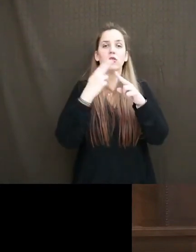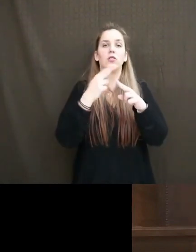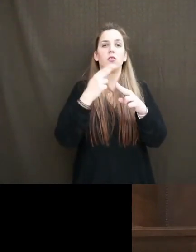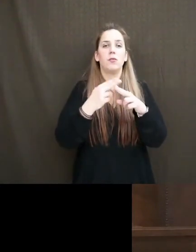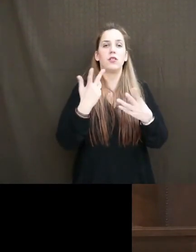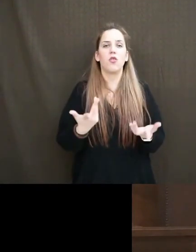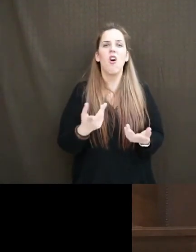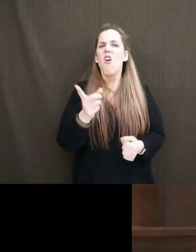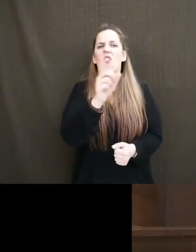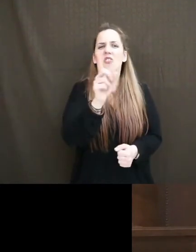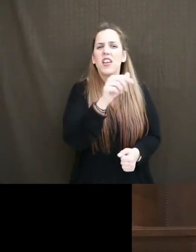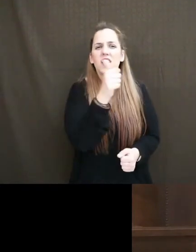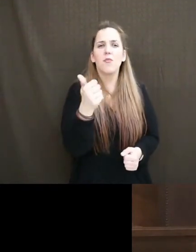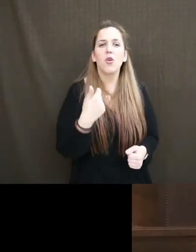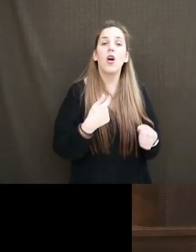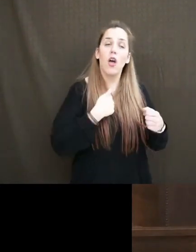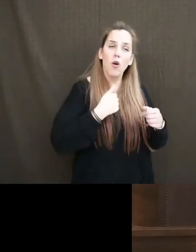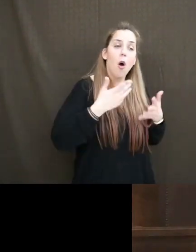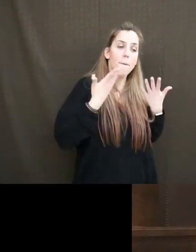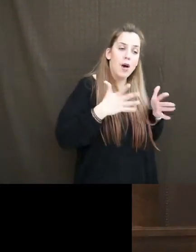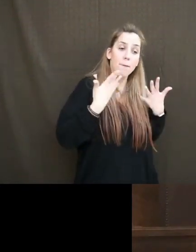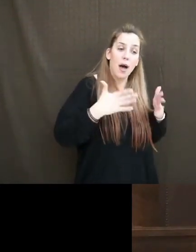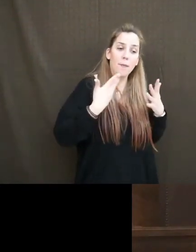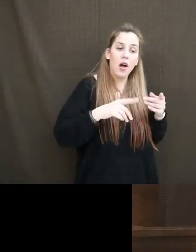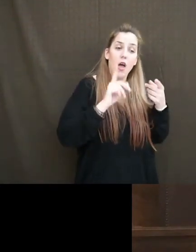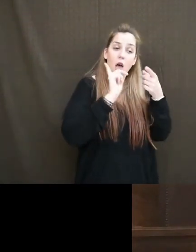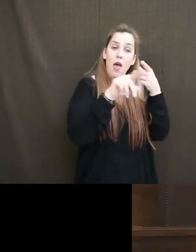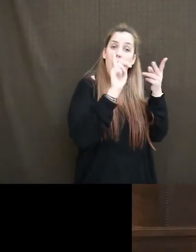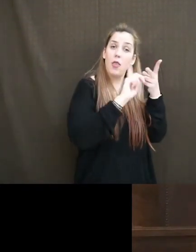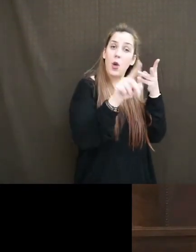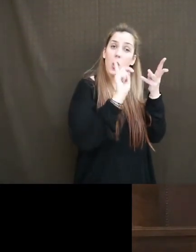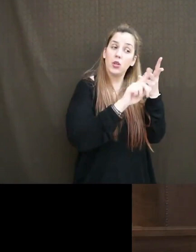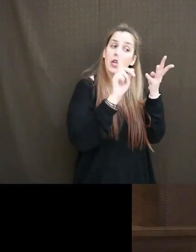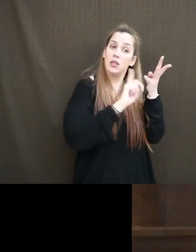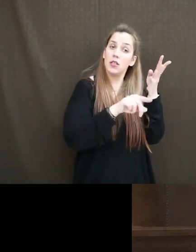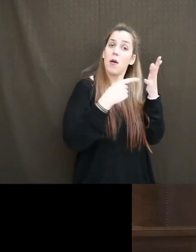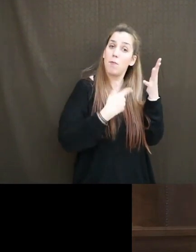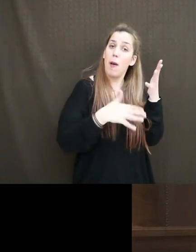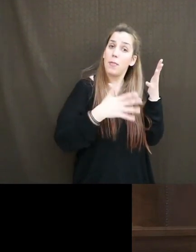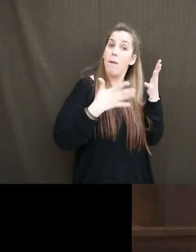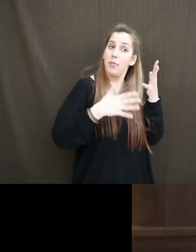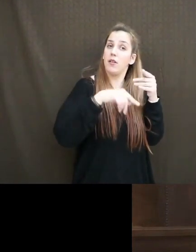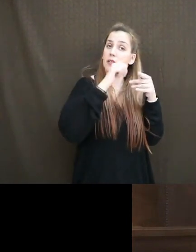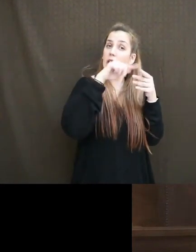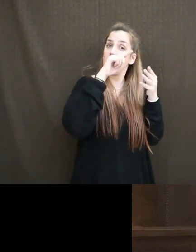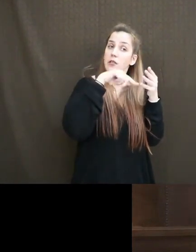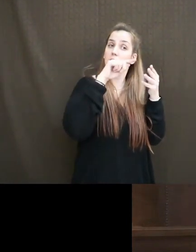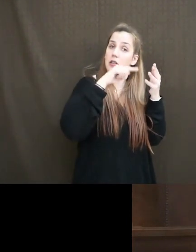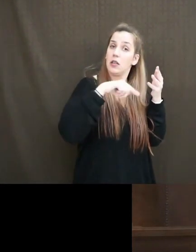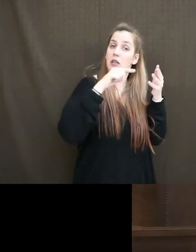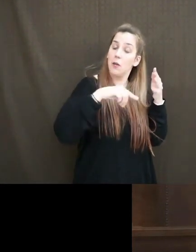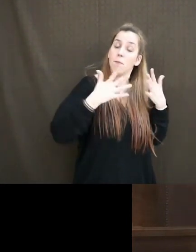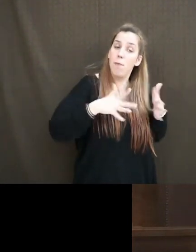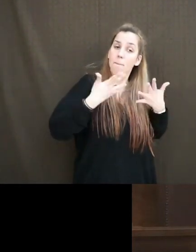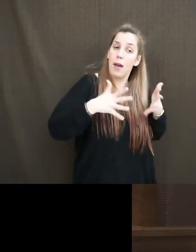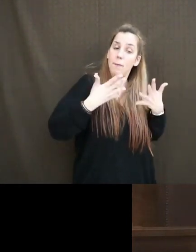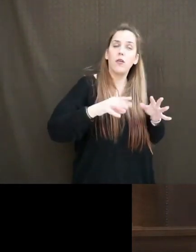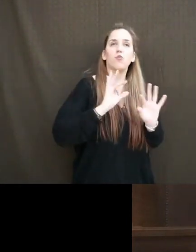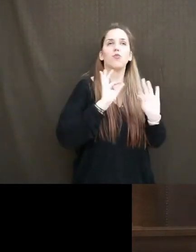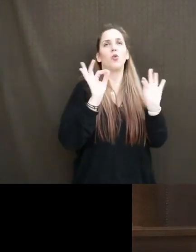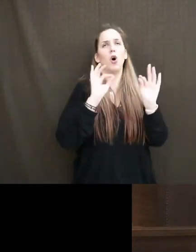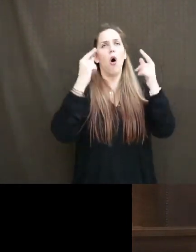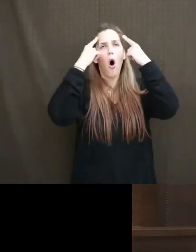Τα κουτάκια τα τσεκάρεις εύκολα. Γι' αυτό είναι ελκυστικά. Και ζεις για να προστατέψεις με κάθε